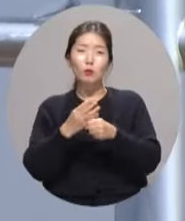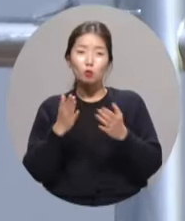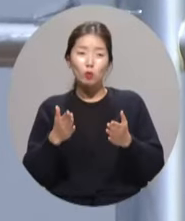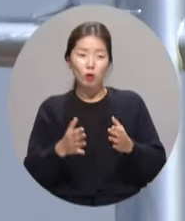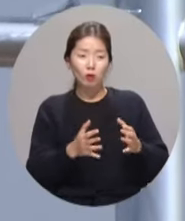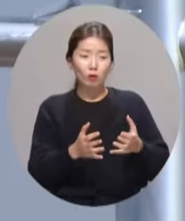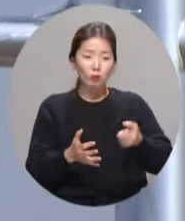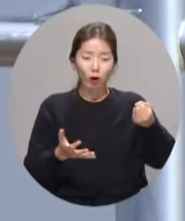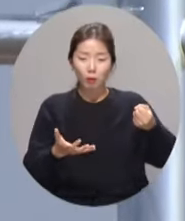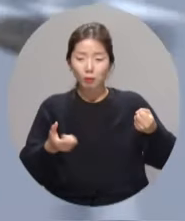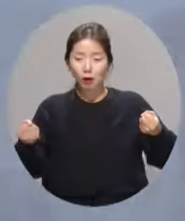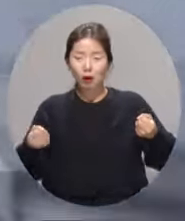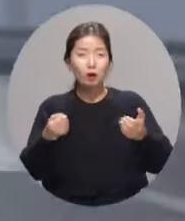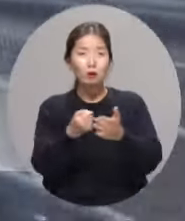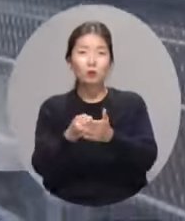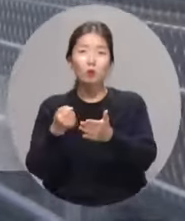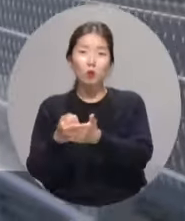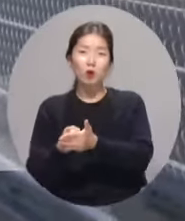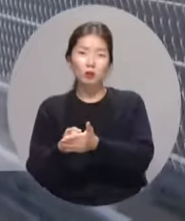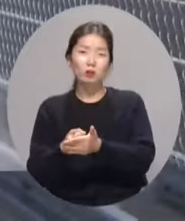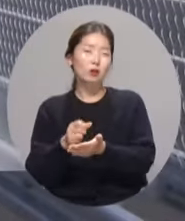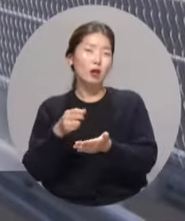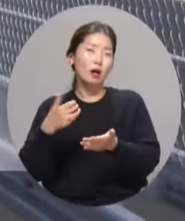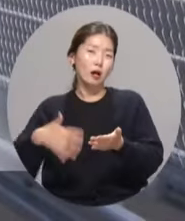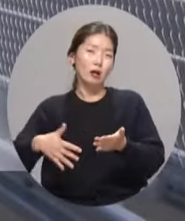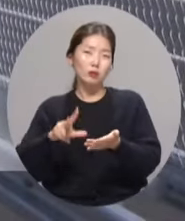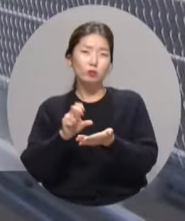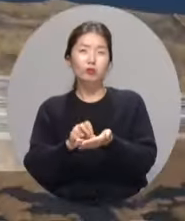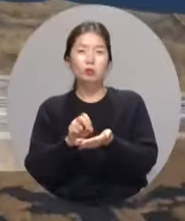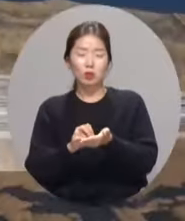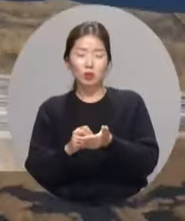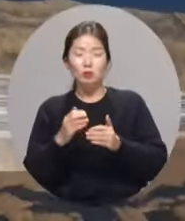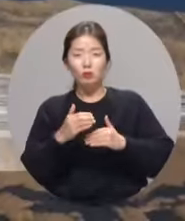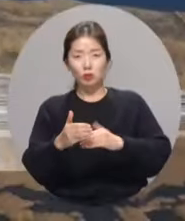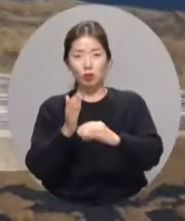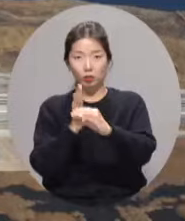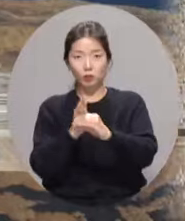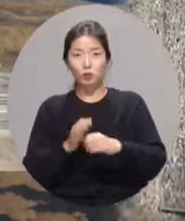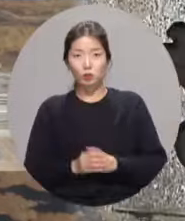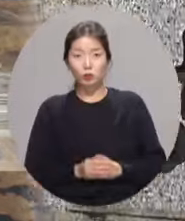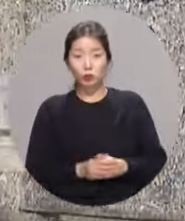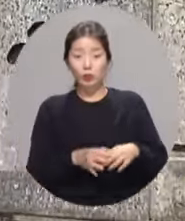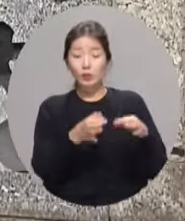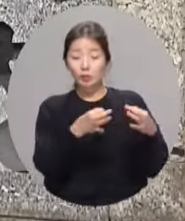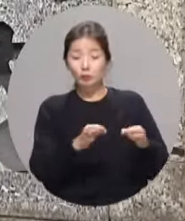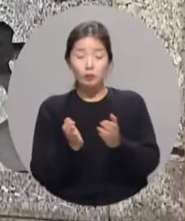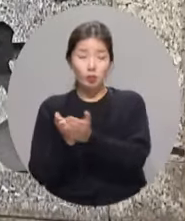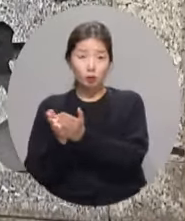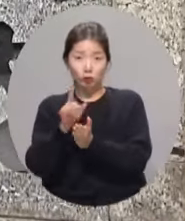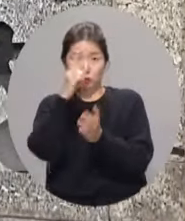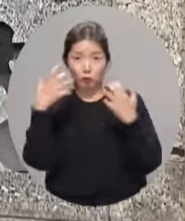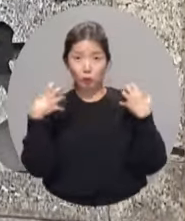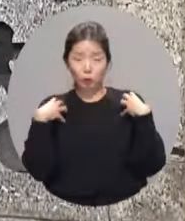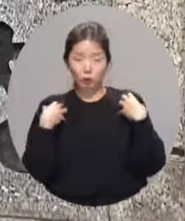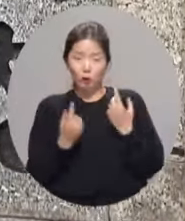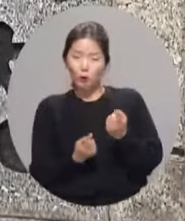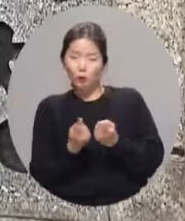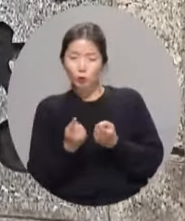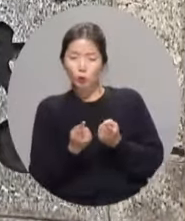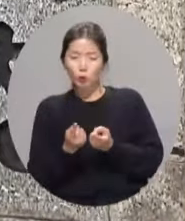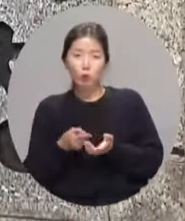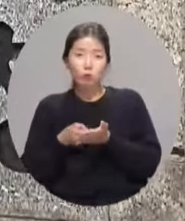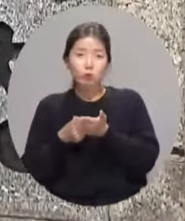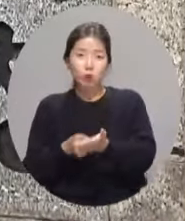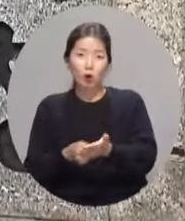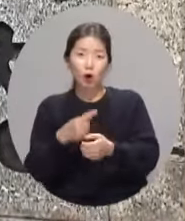어느 지자체 땅인지 관할권 문제가 정리되지 않고 있습니다. 김제와 군산이 정부의 분쟁 해결을